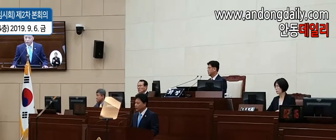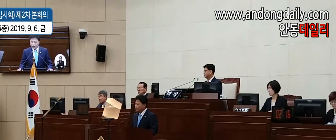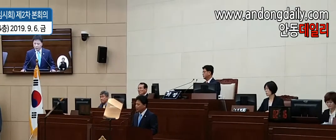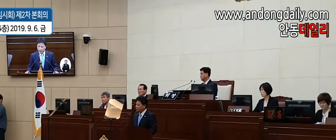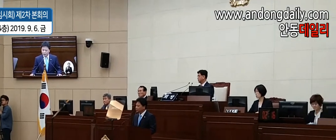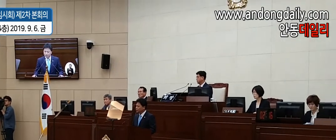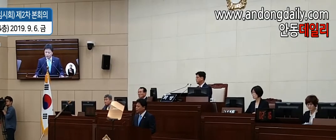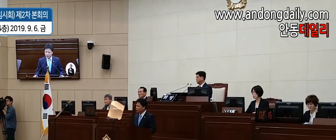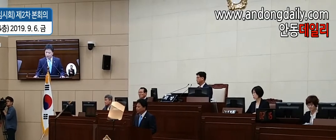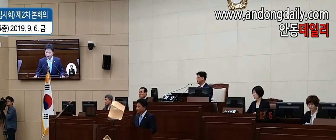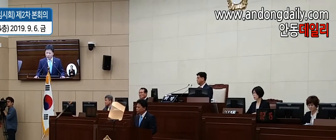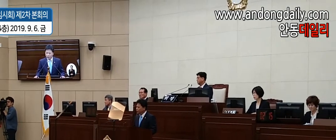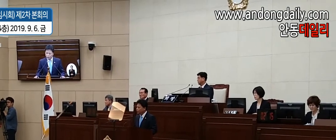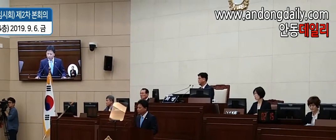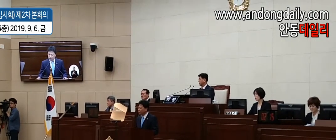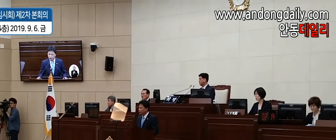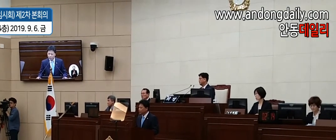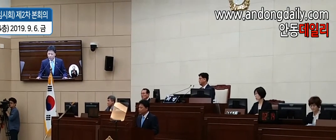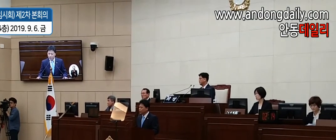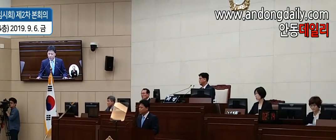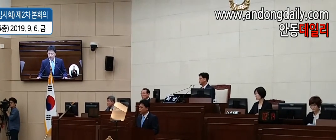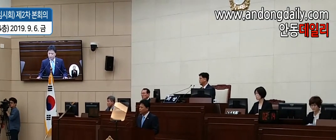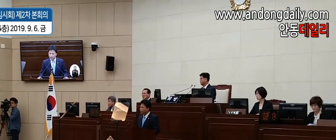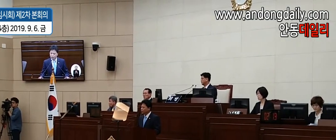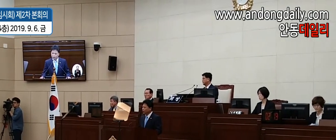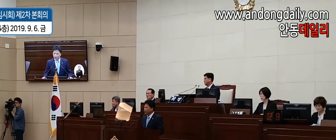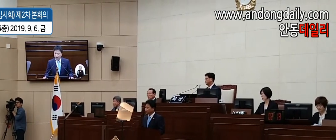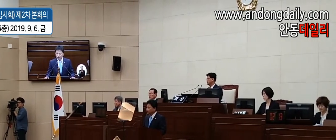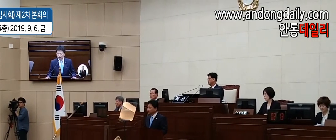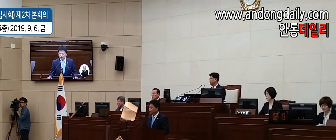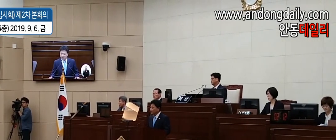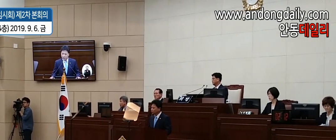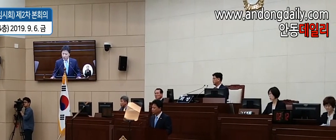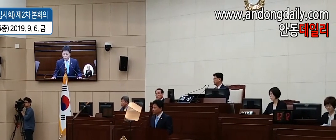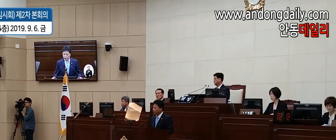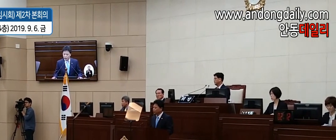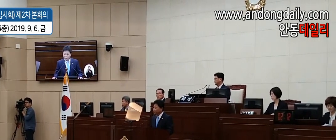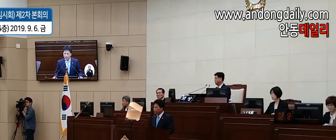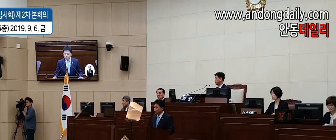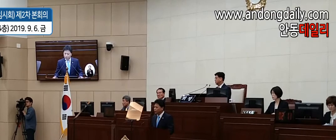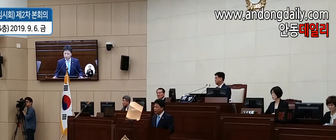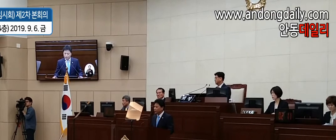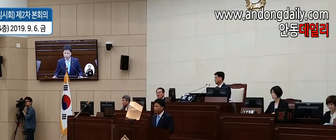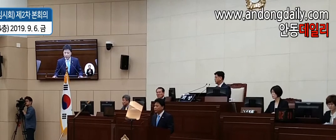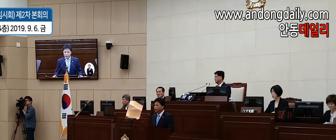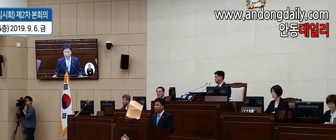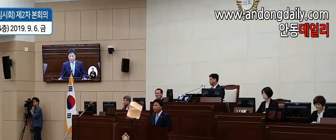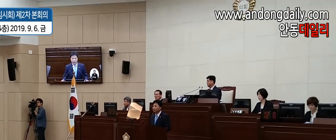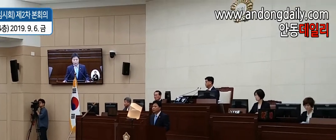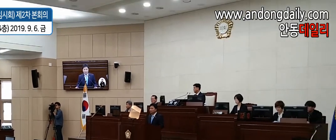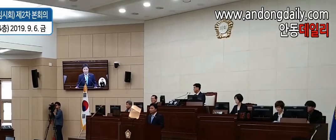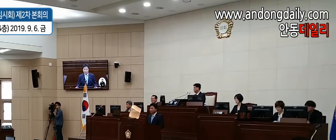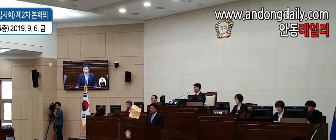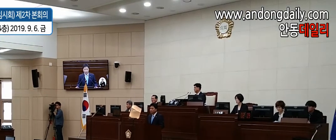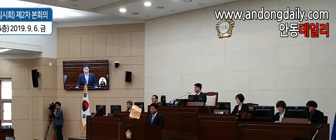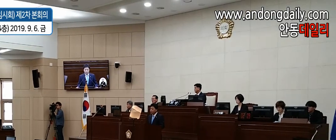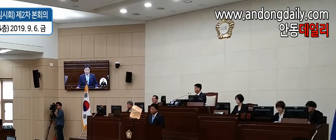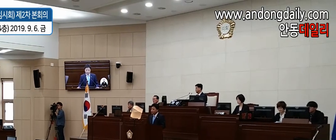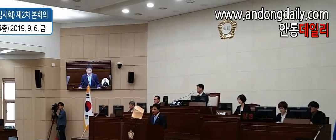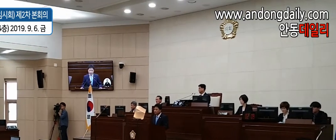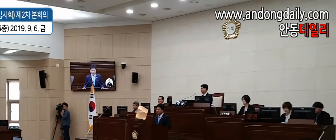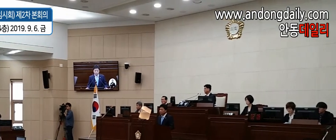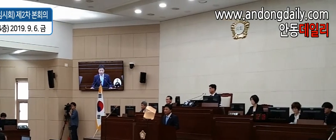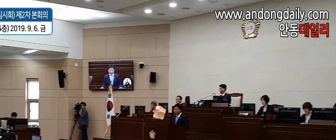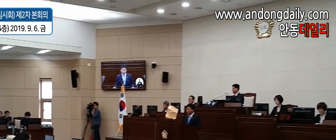부패로 인한 악취를 제거하기 위하여 EM을 활용한 하천 정화활동이 필요한 때입니다. 본